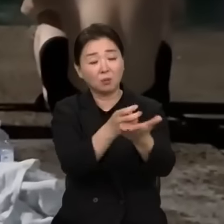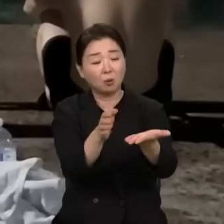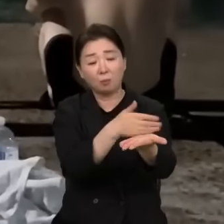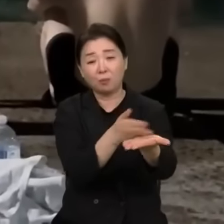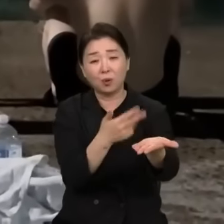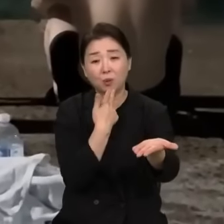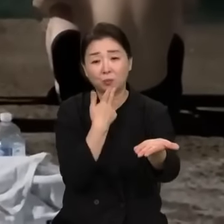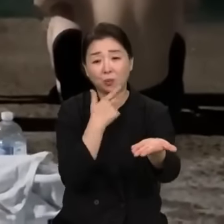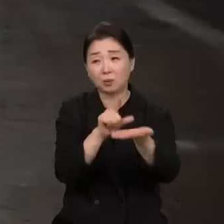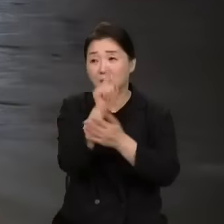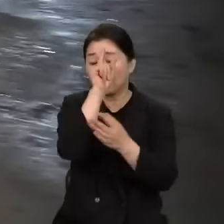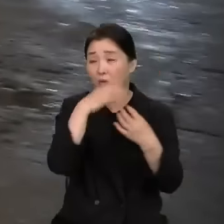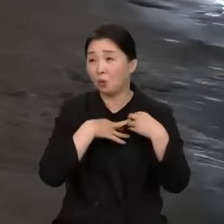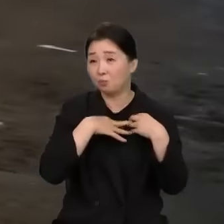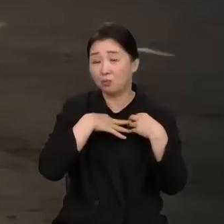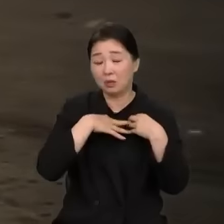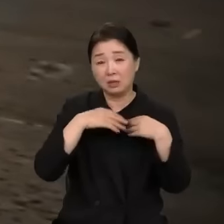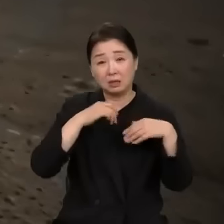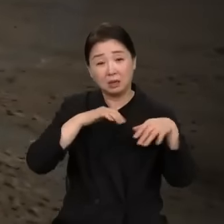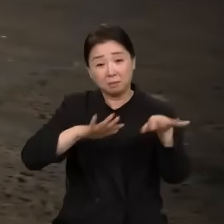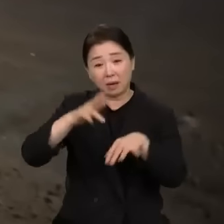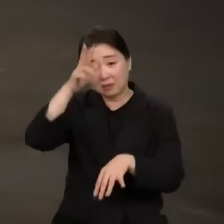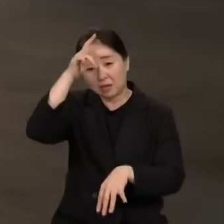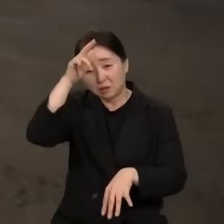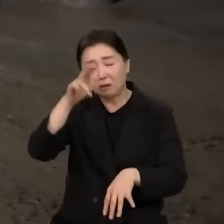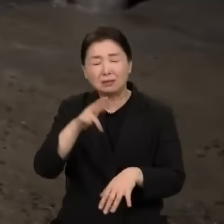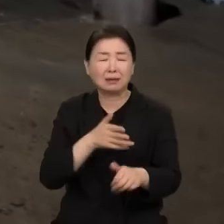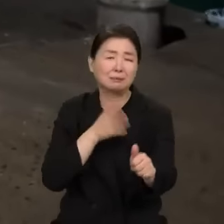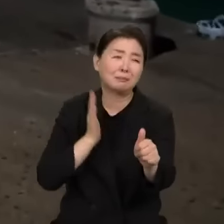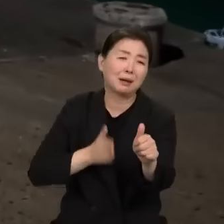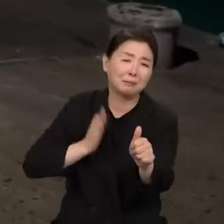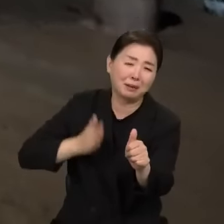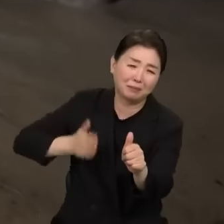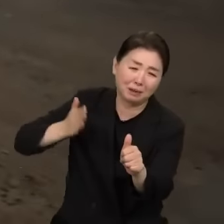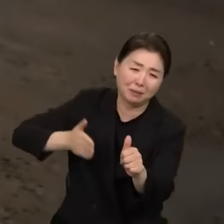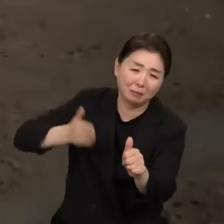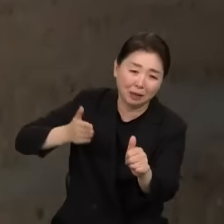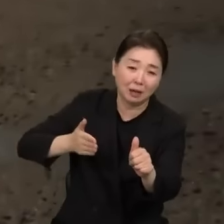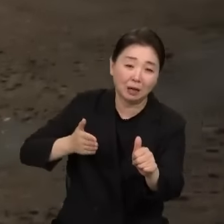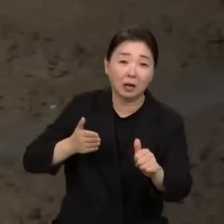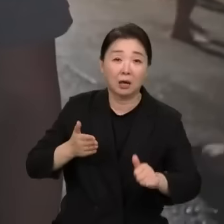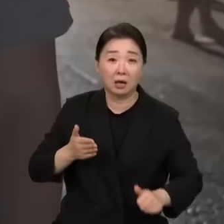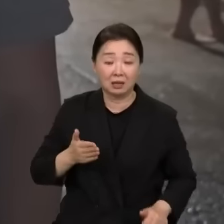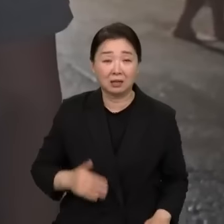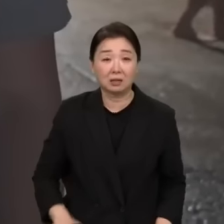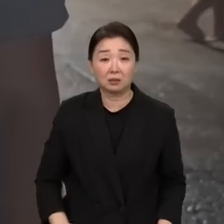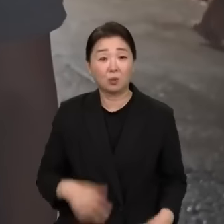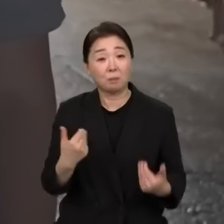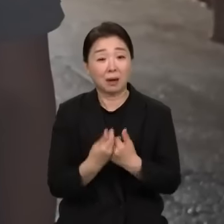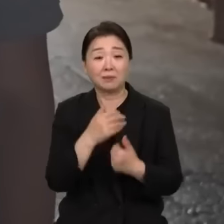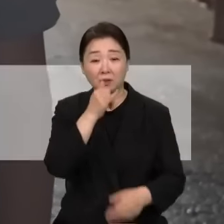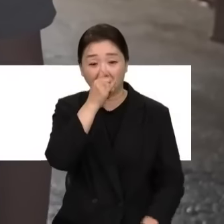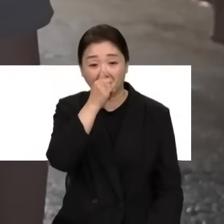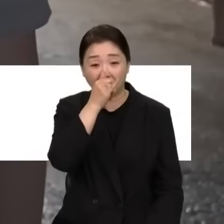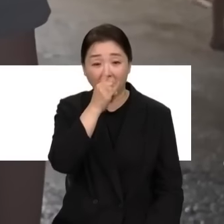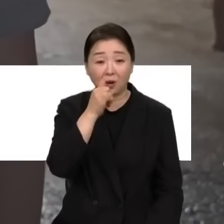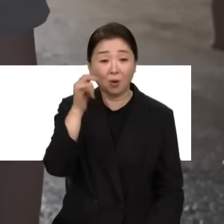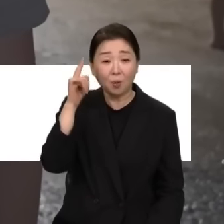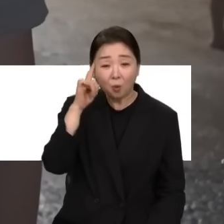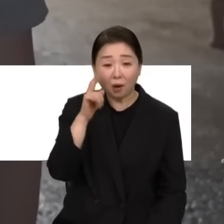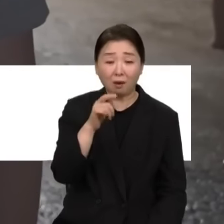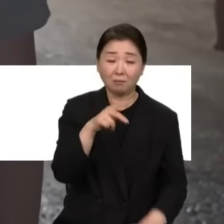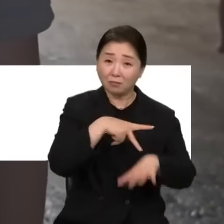그래서 지자체와 해경이 자제해달라고 계도하는 수준입니다. 반론도 있습니다. 워낙 좋아하시는 다이버분들도